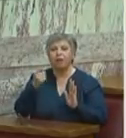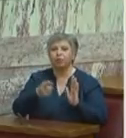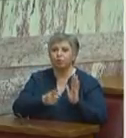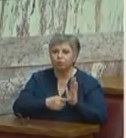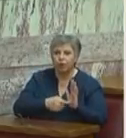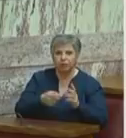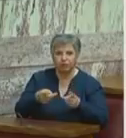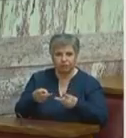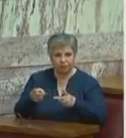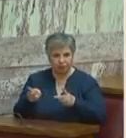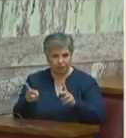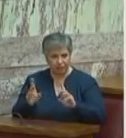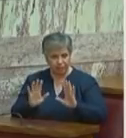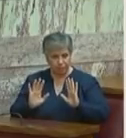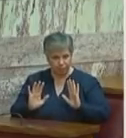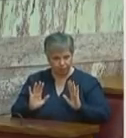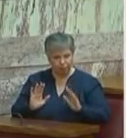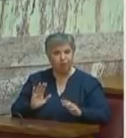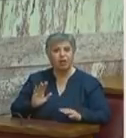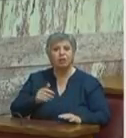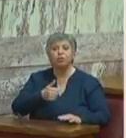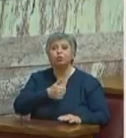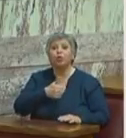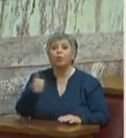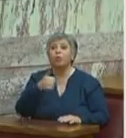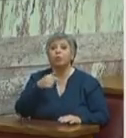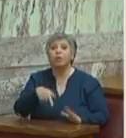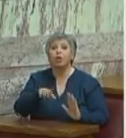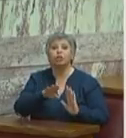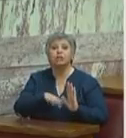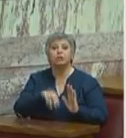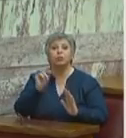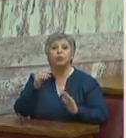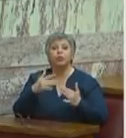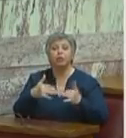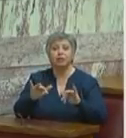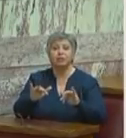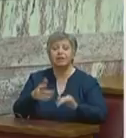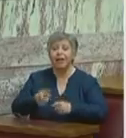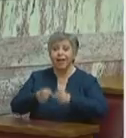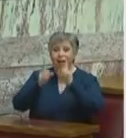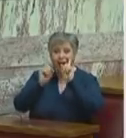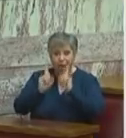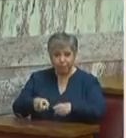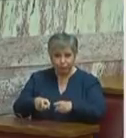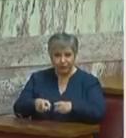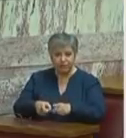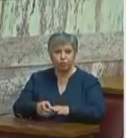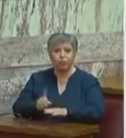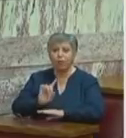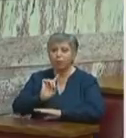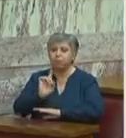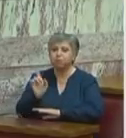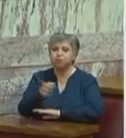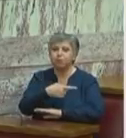Το μόνο που επιτρέπει το Σύνταγμα και ο κανονισμός είναι απόφαση για το αν ασκείται ή όχι ποινική δίωξη. Αυτή